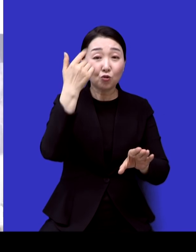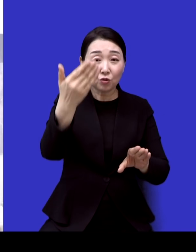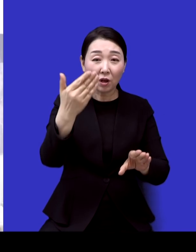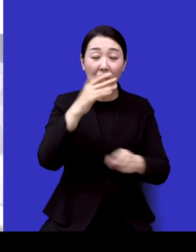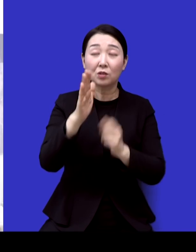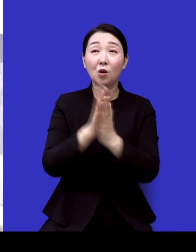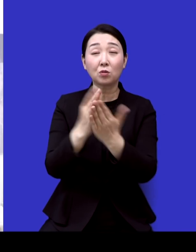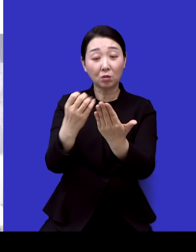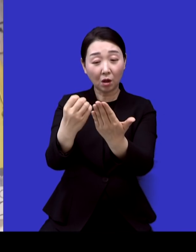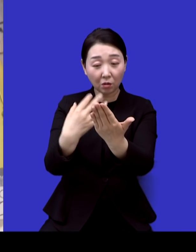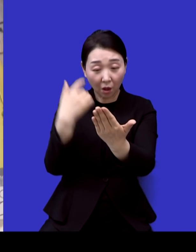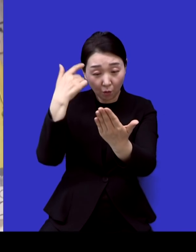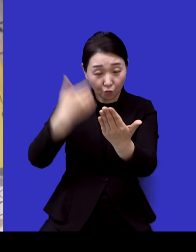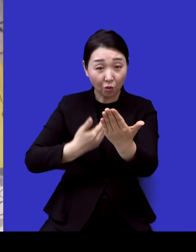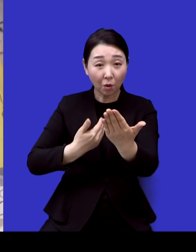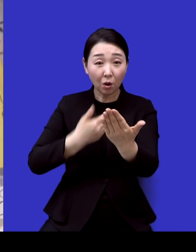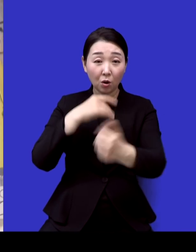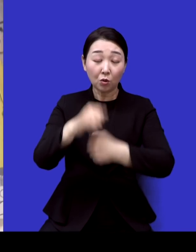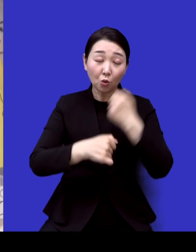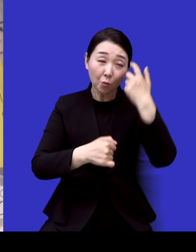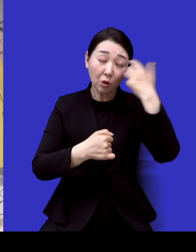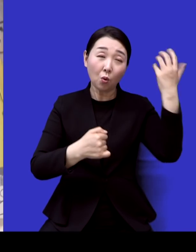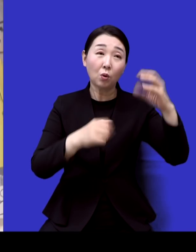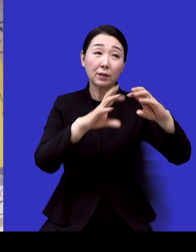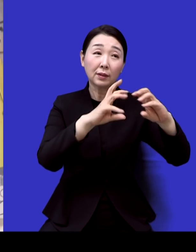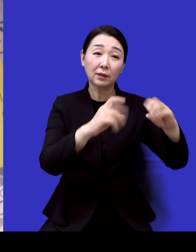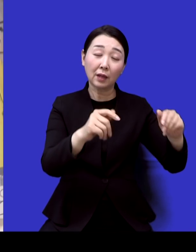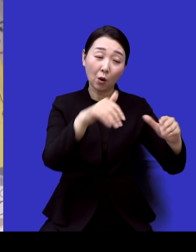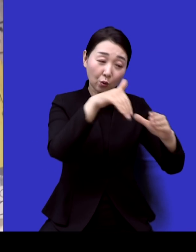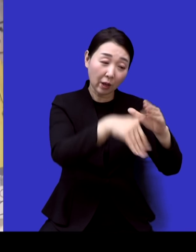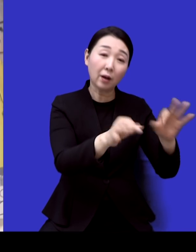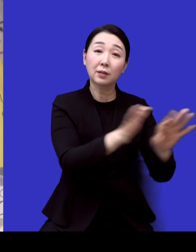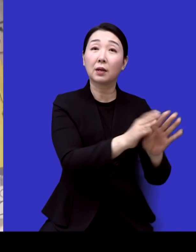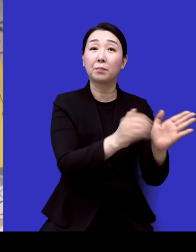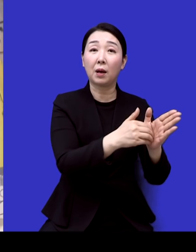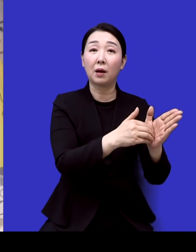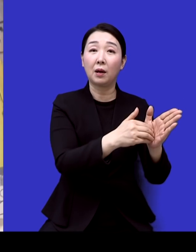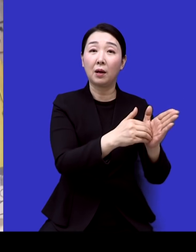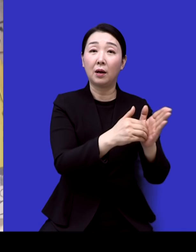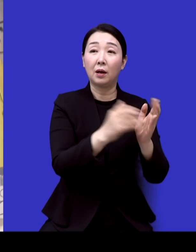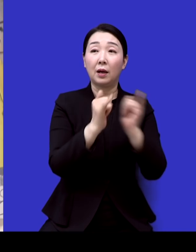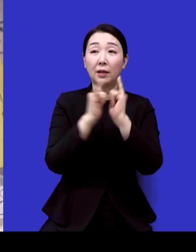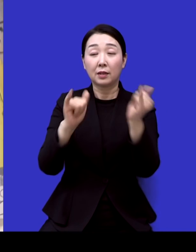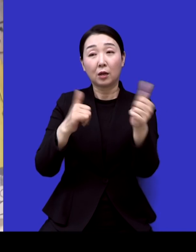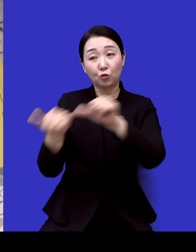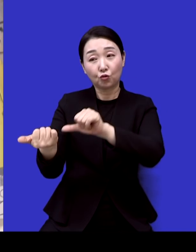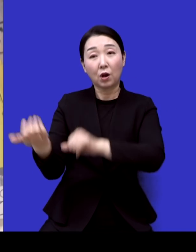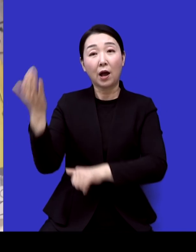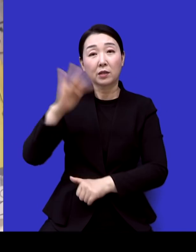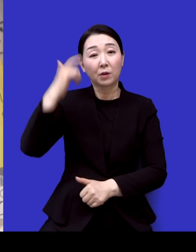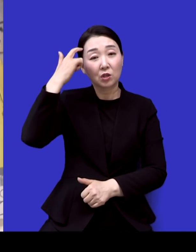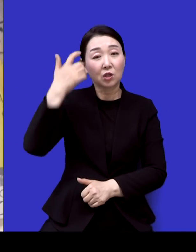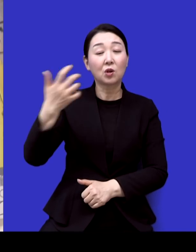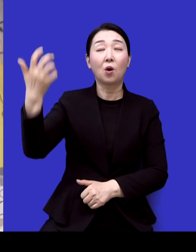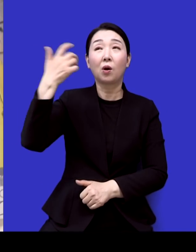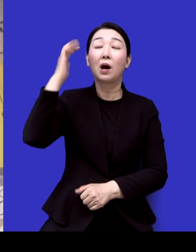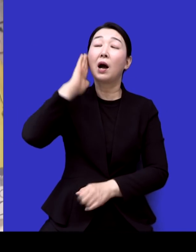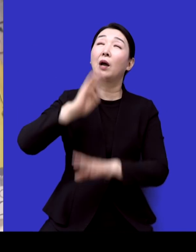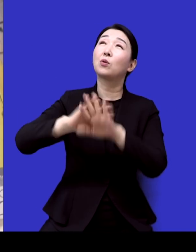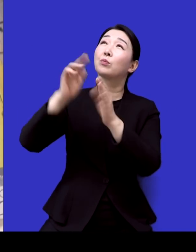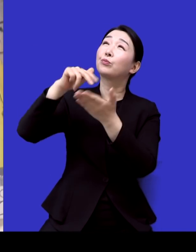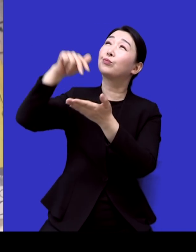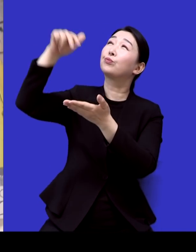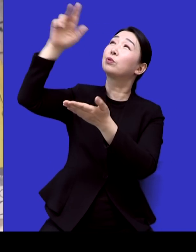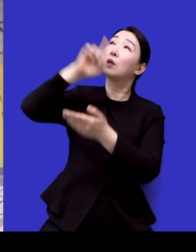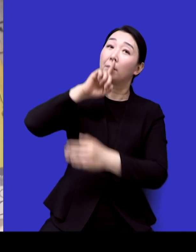저에게 묻더라고요. 동물의 혼은 땅으로 내려가서 사라지지만 사람은 죽어도 이 영이 하늘로